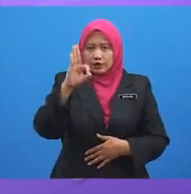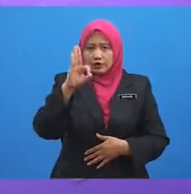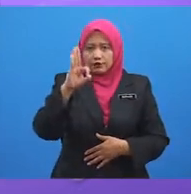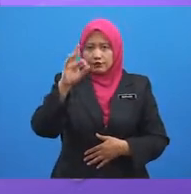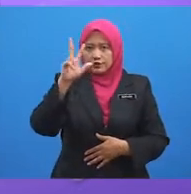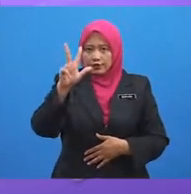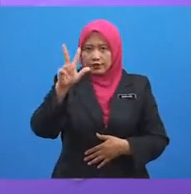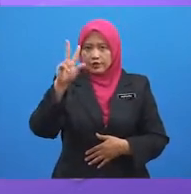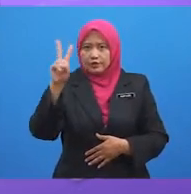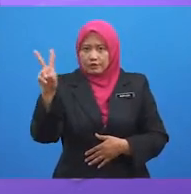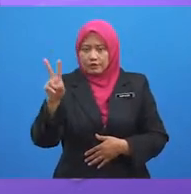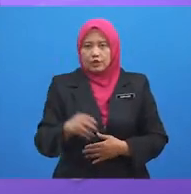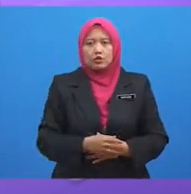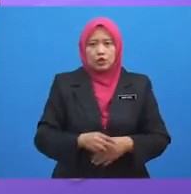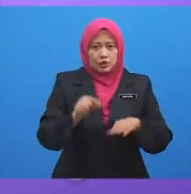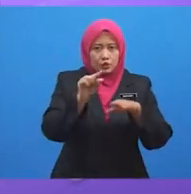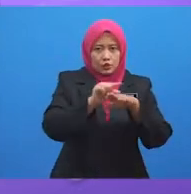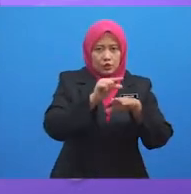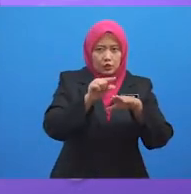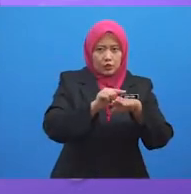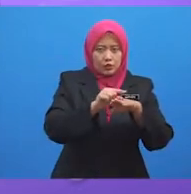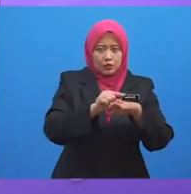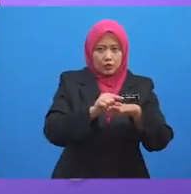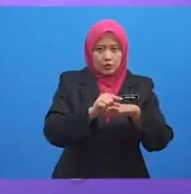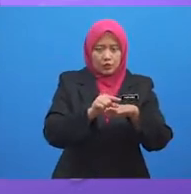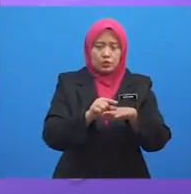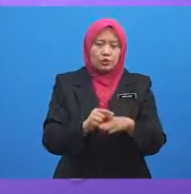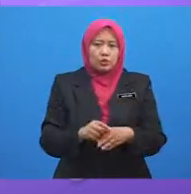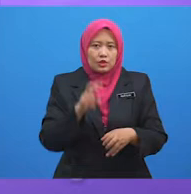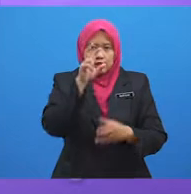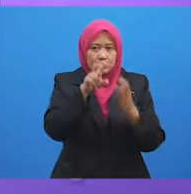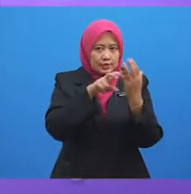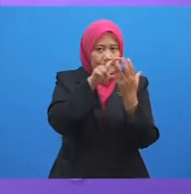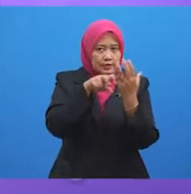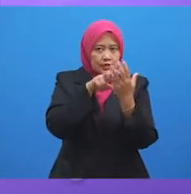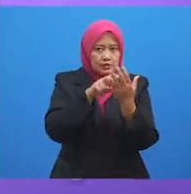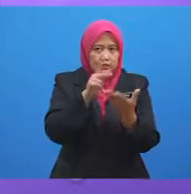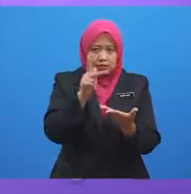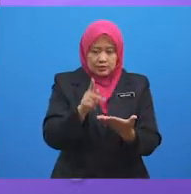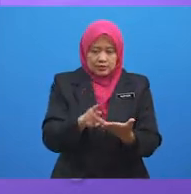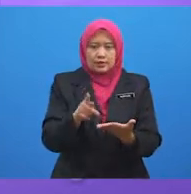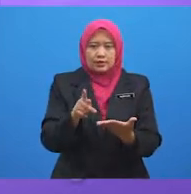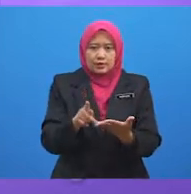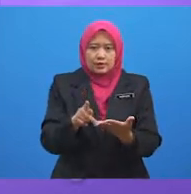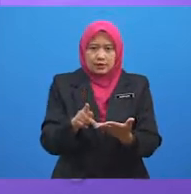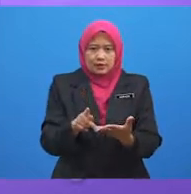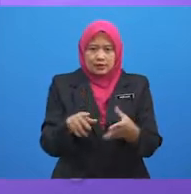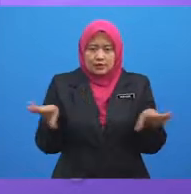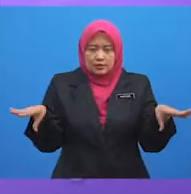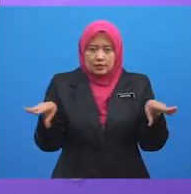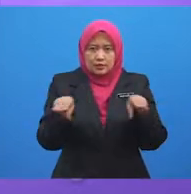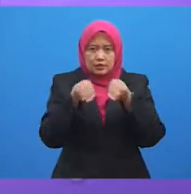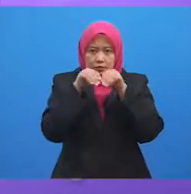fosforus 32 digunakan untuk mengkaji kadar